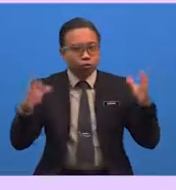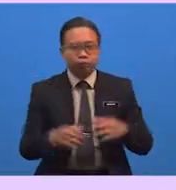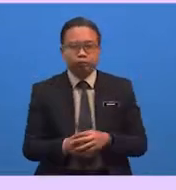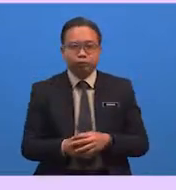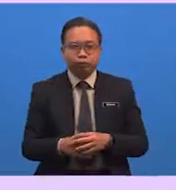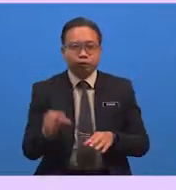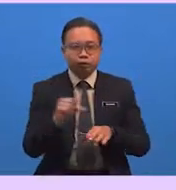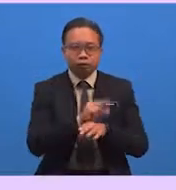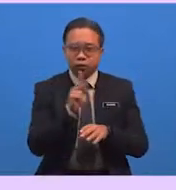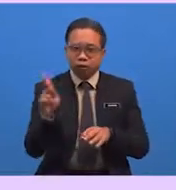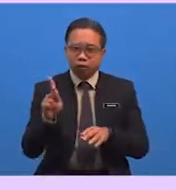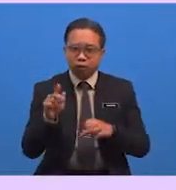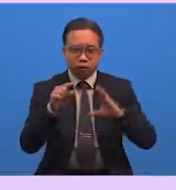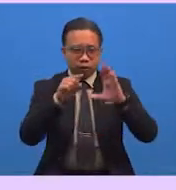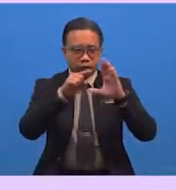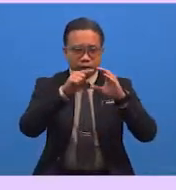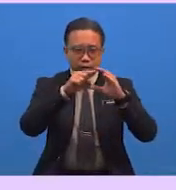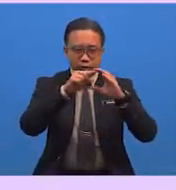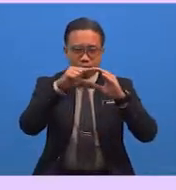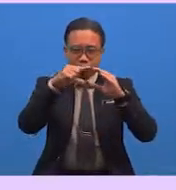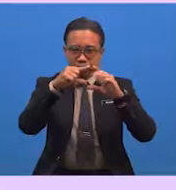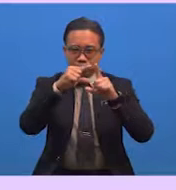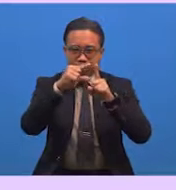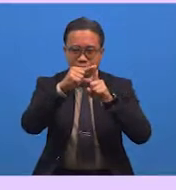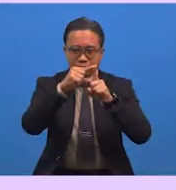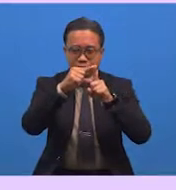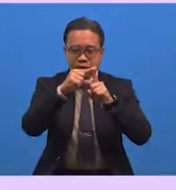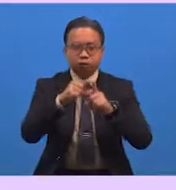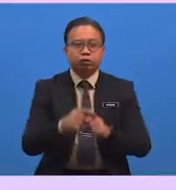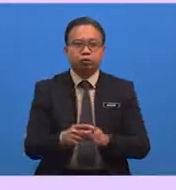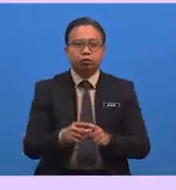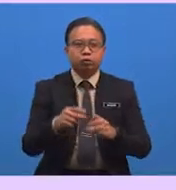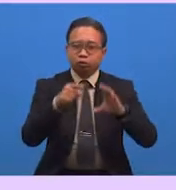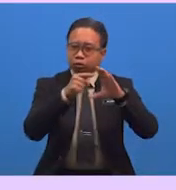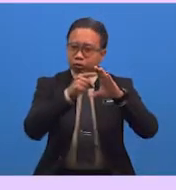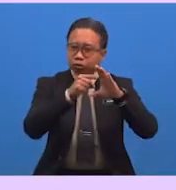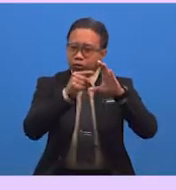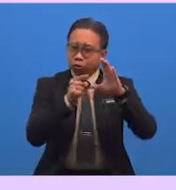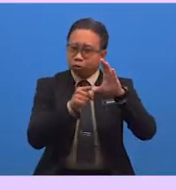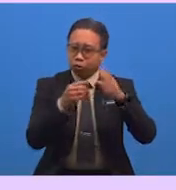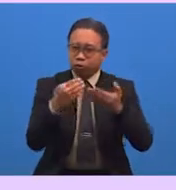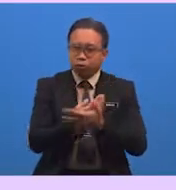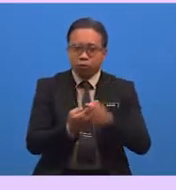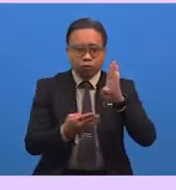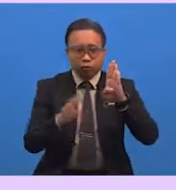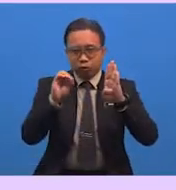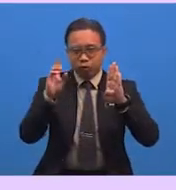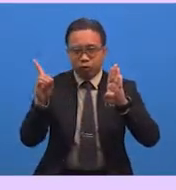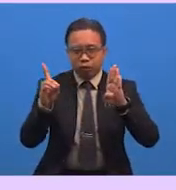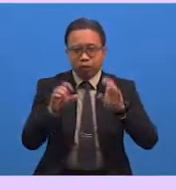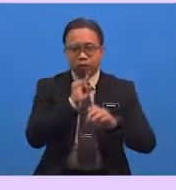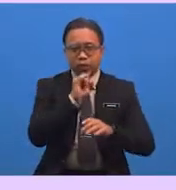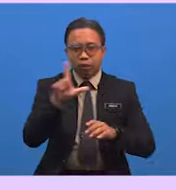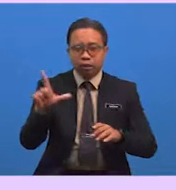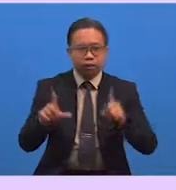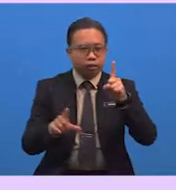Dengan menggunakan protektor, didapati sudut baru bagi BOD ialah